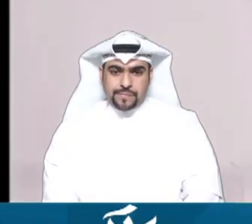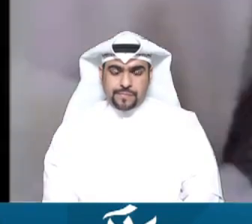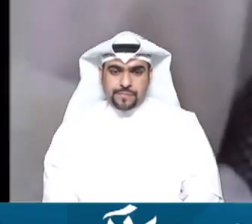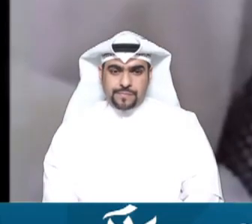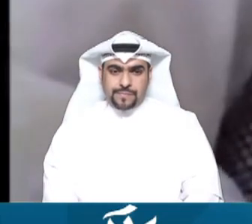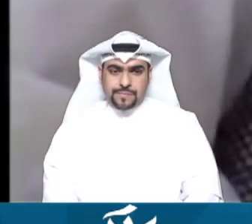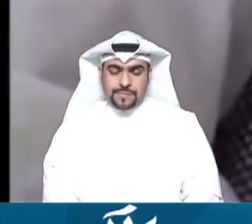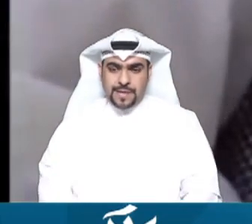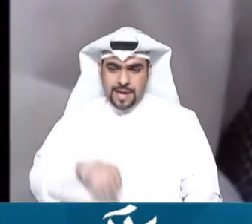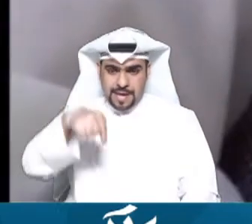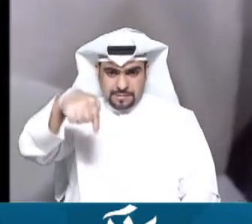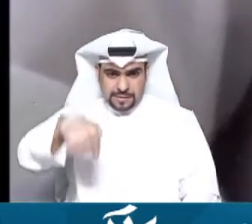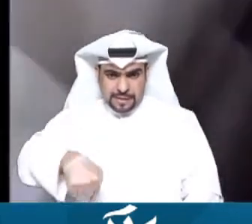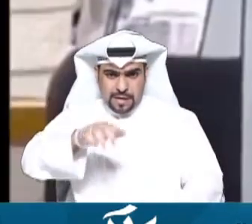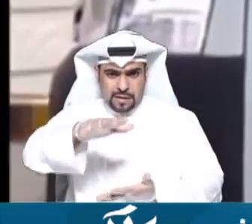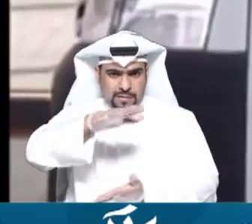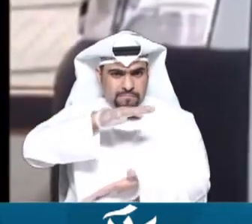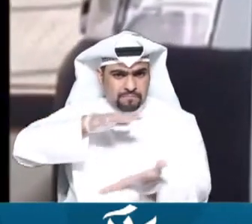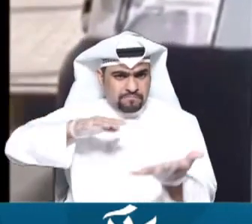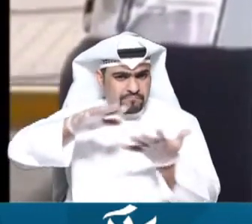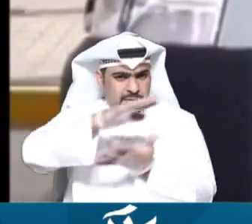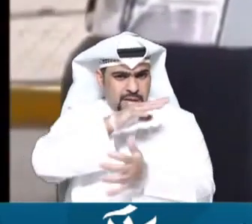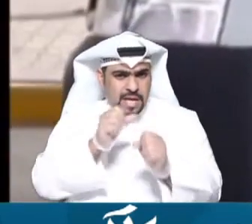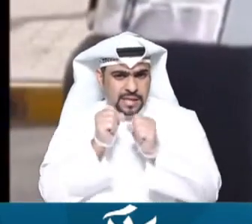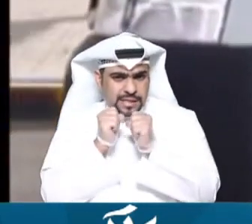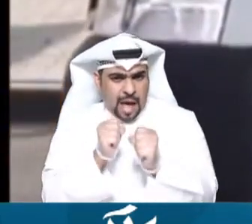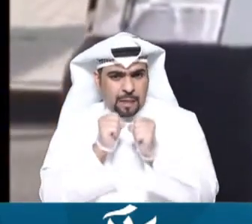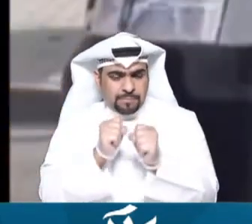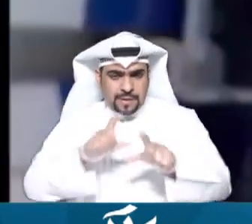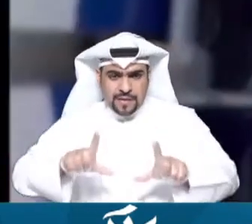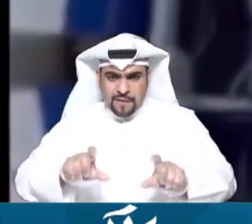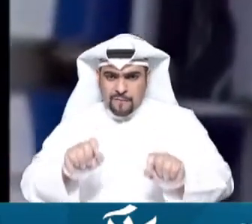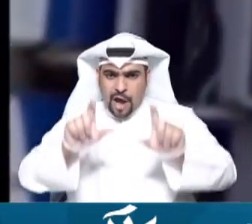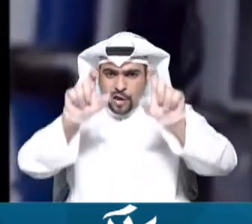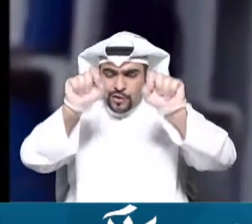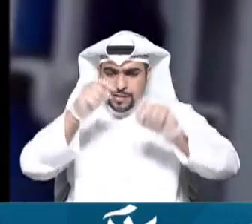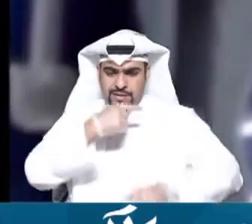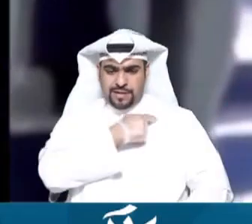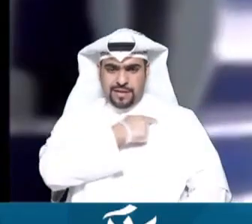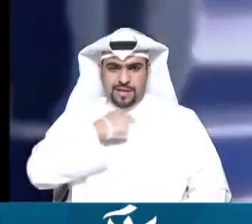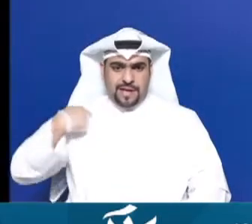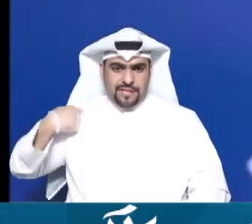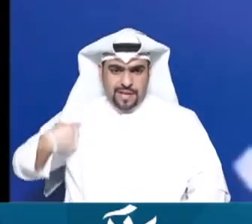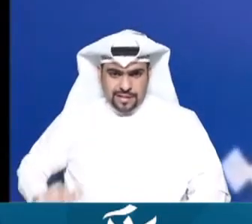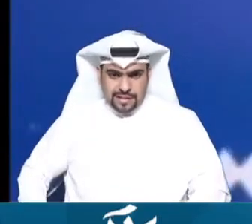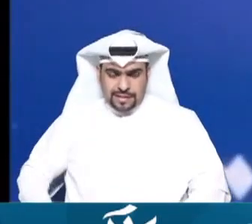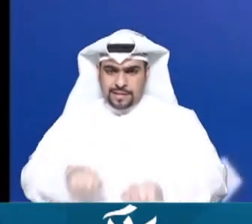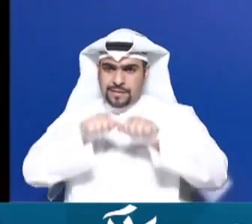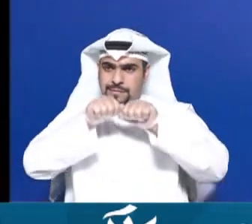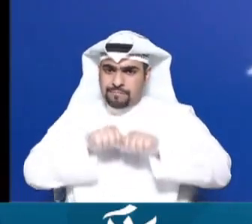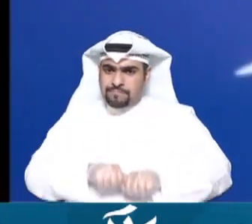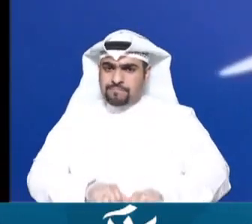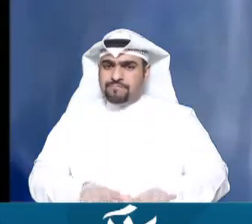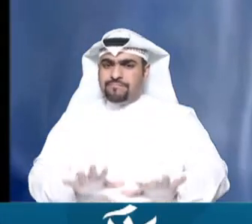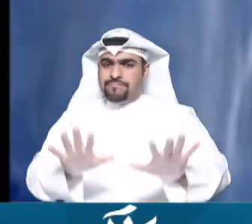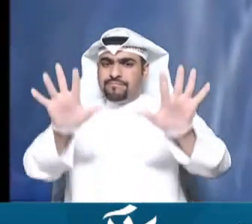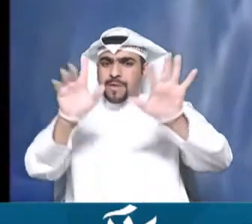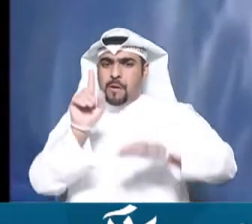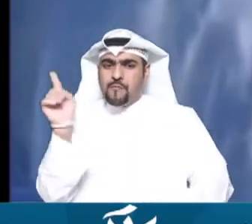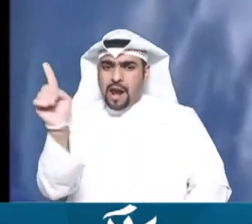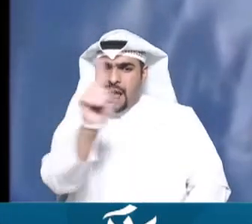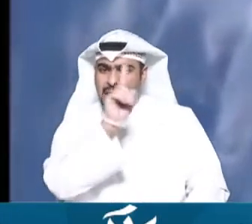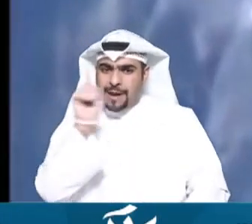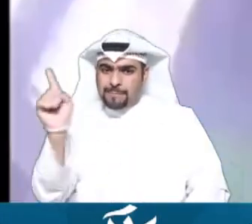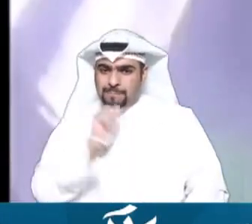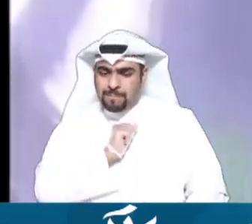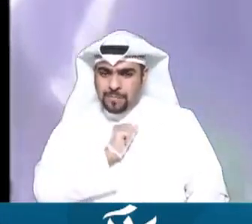وسط التحديات الجسيمة مع أزمة تفشي فيروس كورونا المستجد COVID-19 في العالم والبلاد،